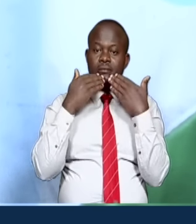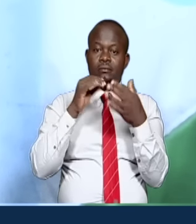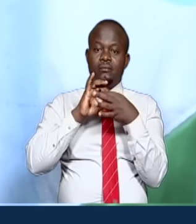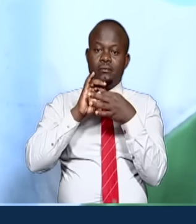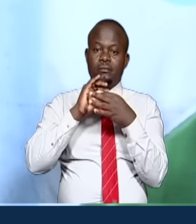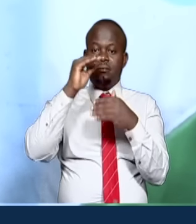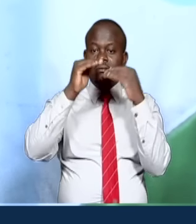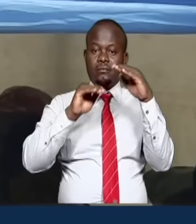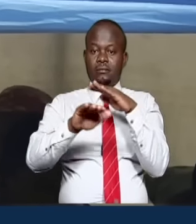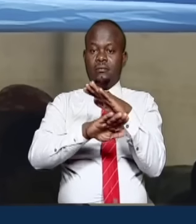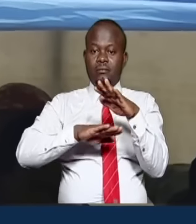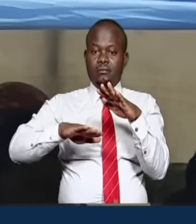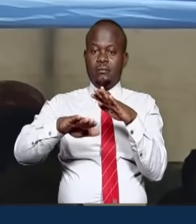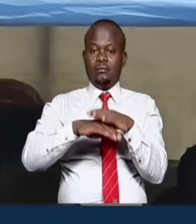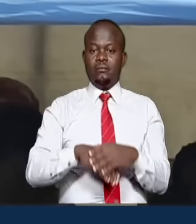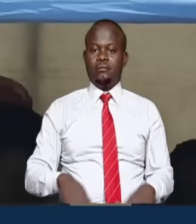n'inzego z'ibanze.